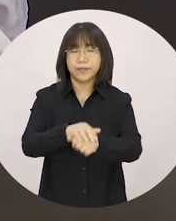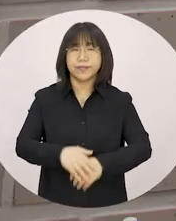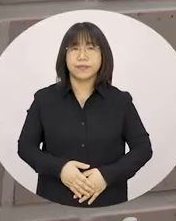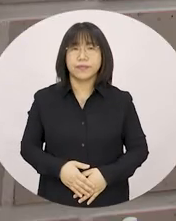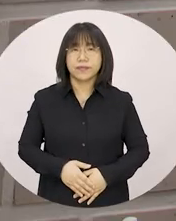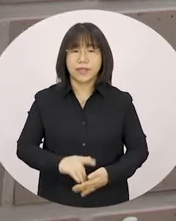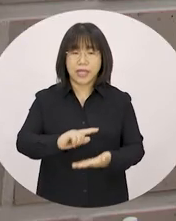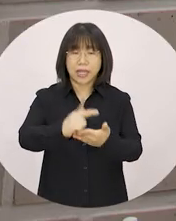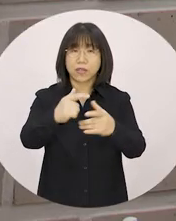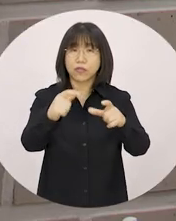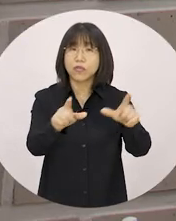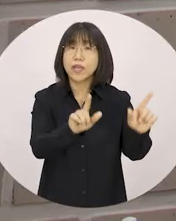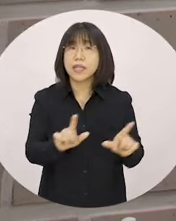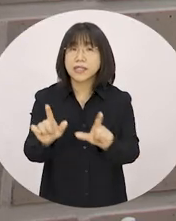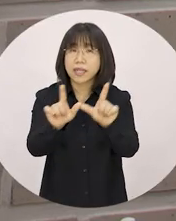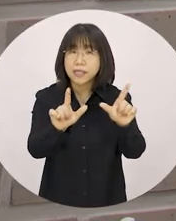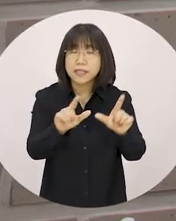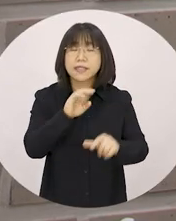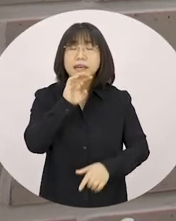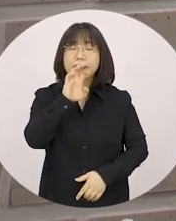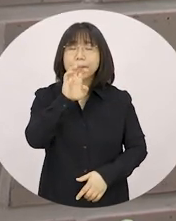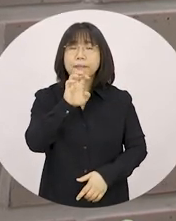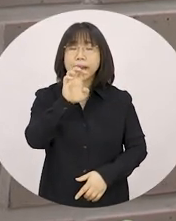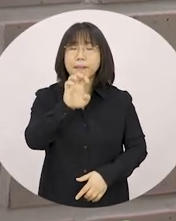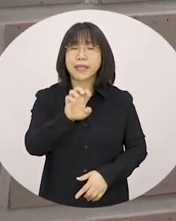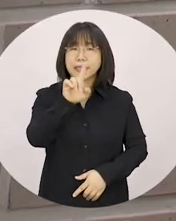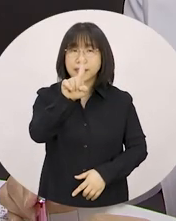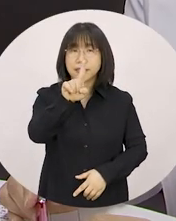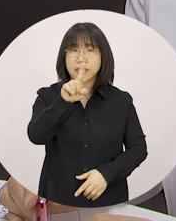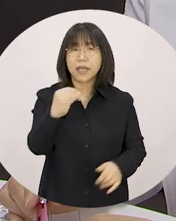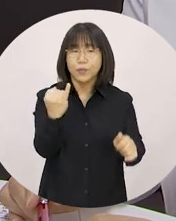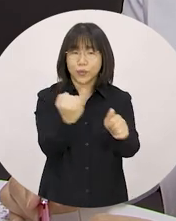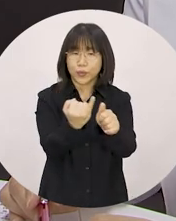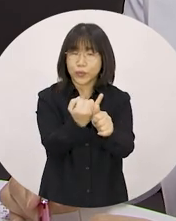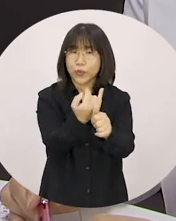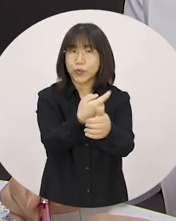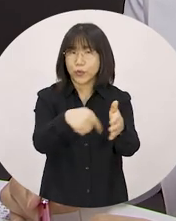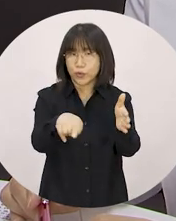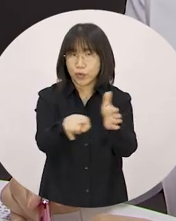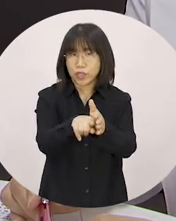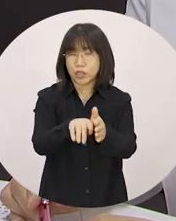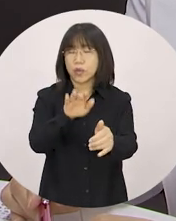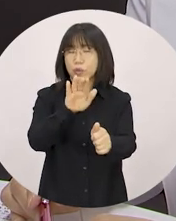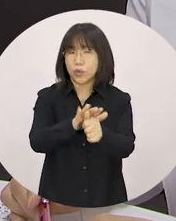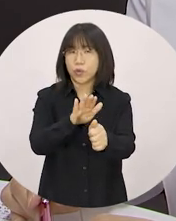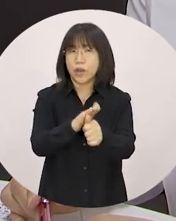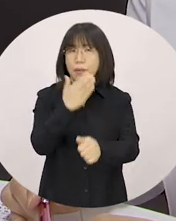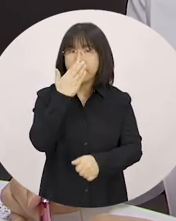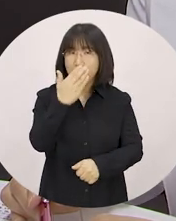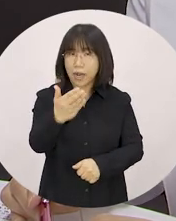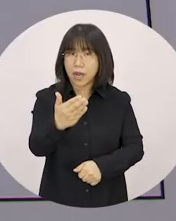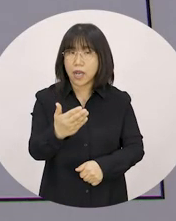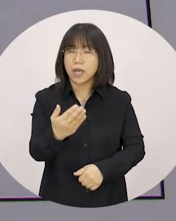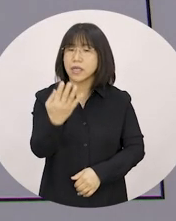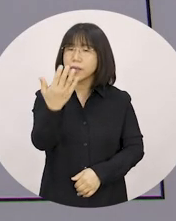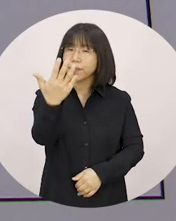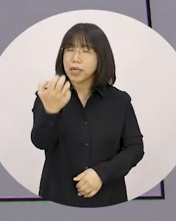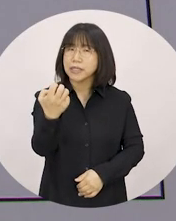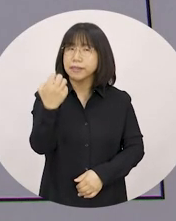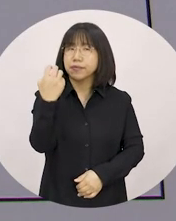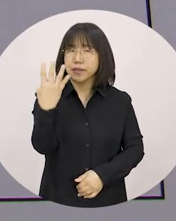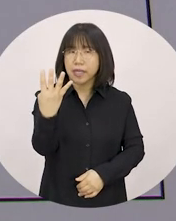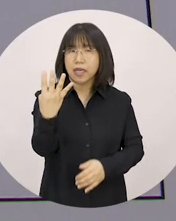사업입니다. 강서구에 주소지를 둔 만 41세 이하 난임 진단을 받은 부부면 지원 가능하며